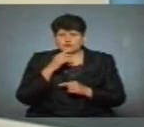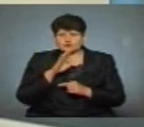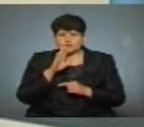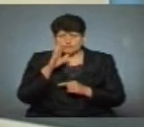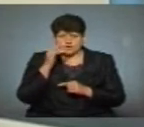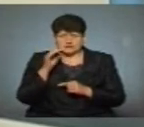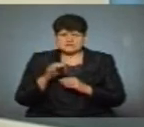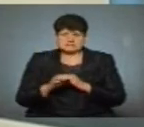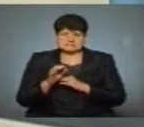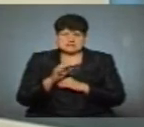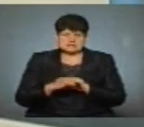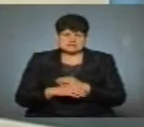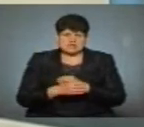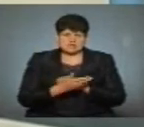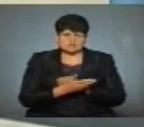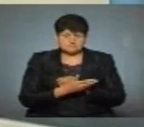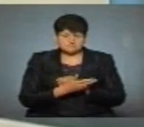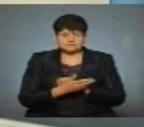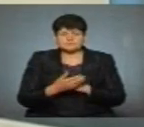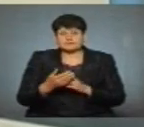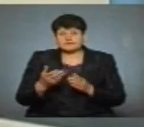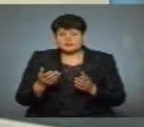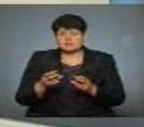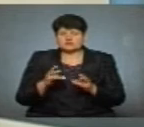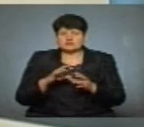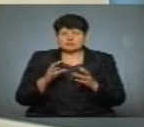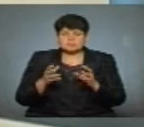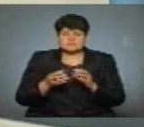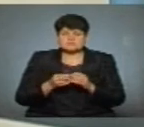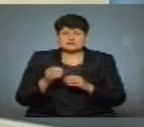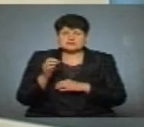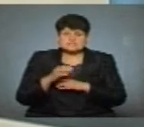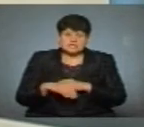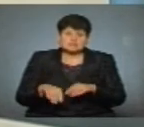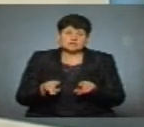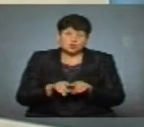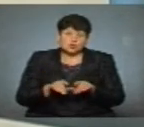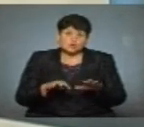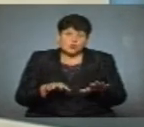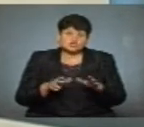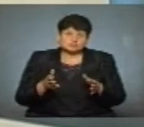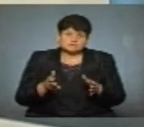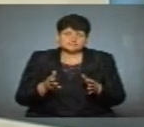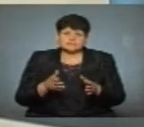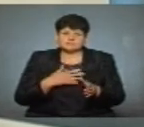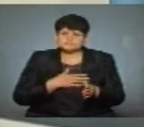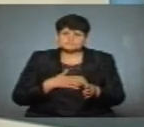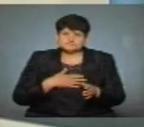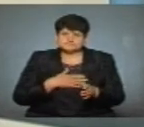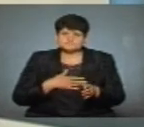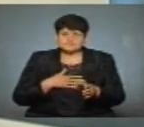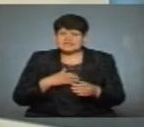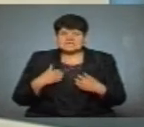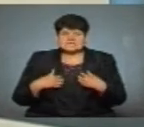Заходу. От. І, в принципі, Захід, вроді би, теж, знаєте, дуже сильно стурбований, але не сильно